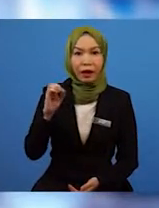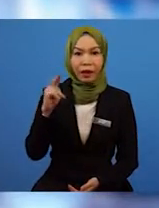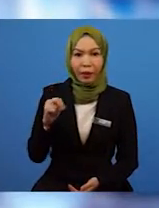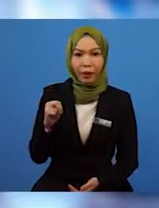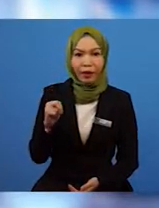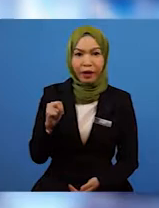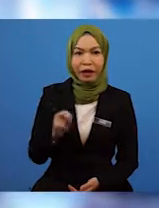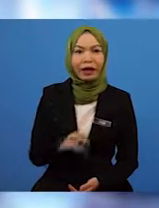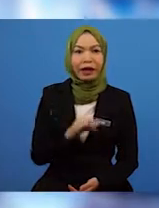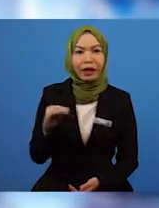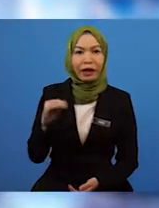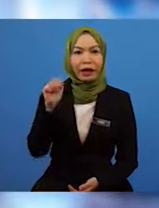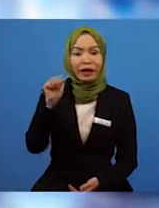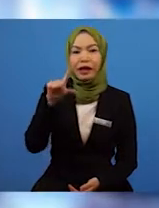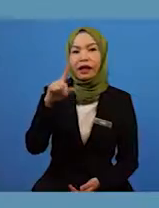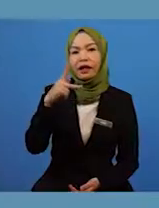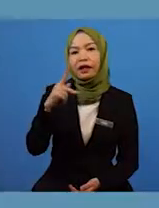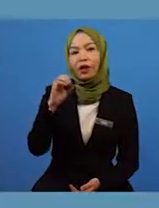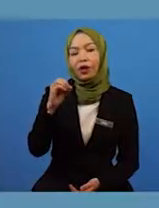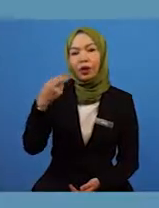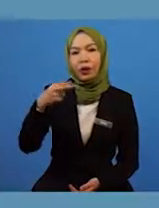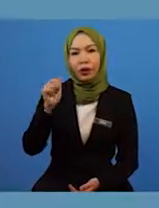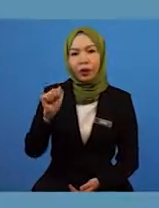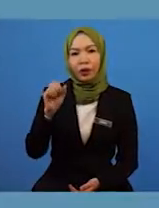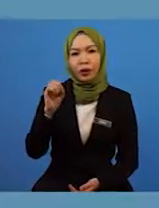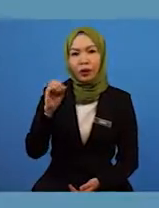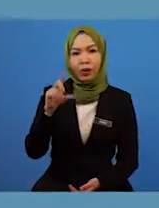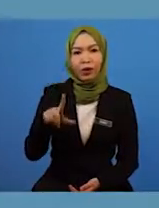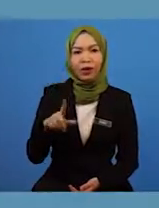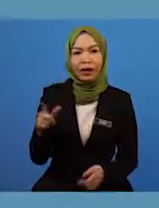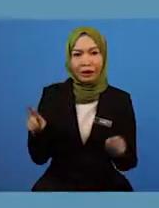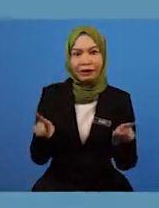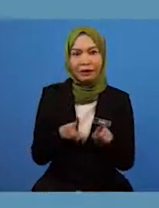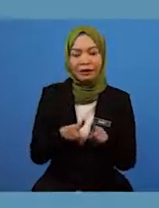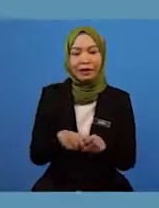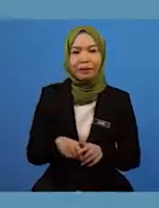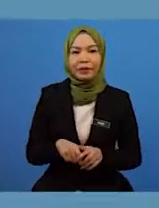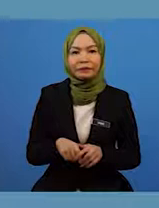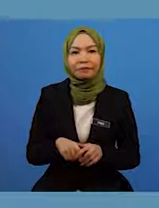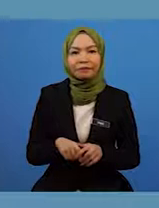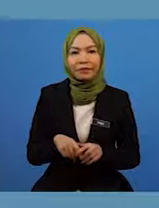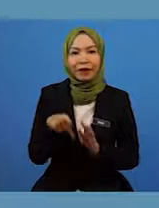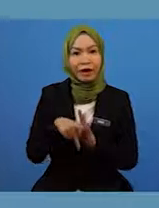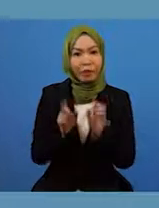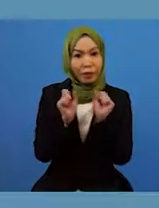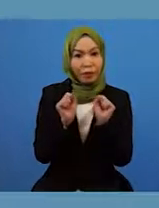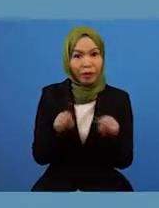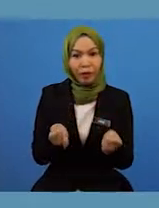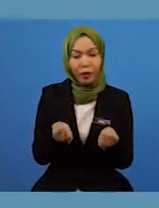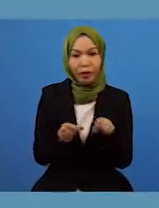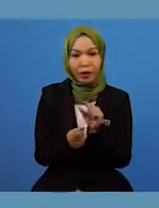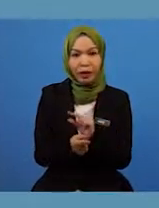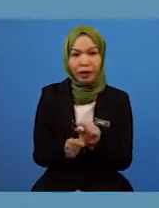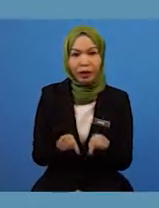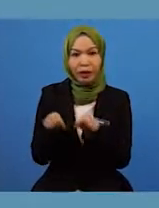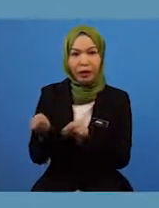jenis alkohol juga diterima, apakah pemboleh ubah bergerak balas? Ya, kita